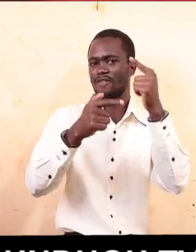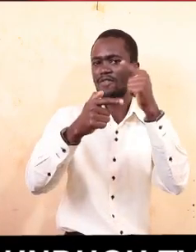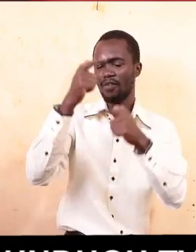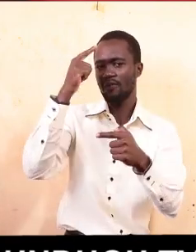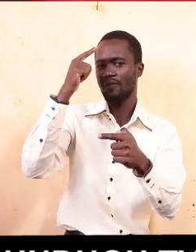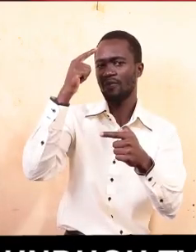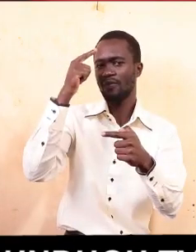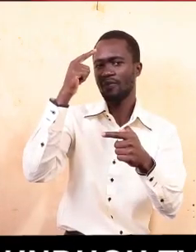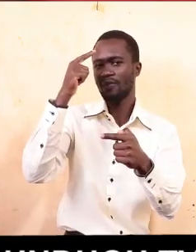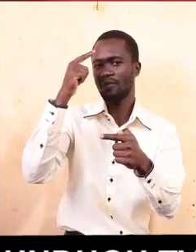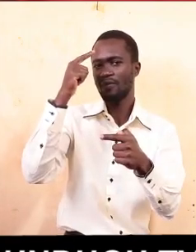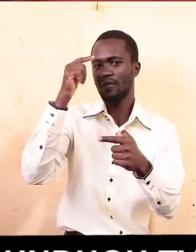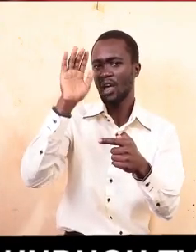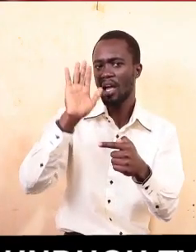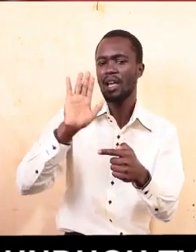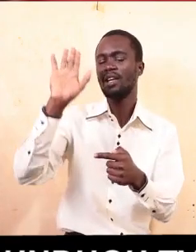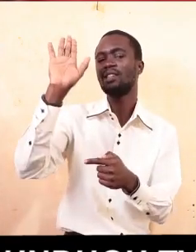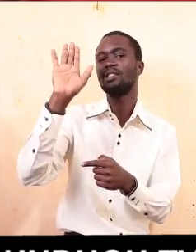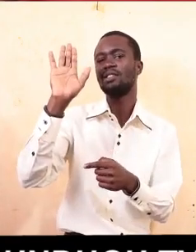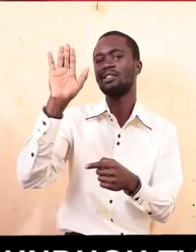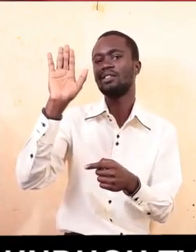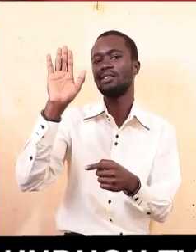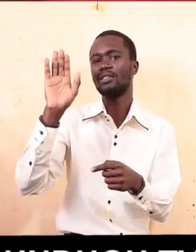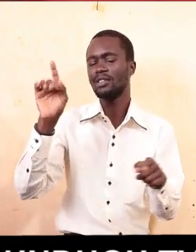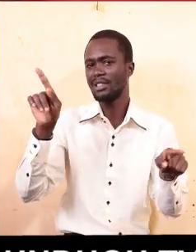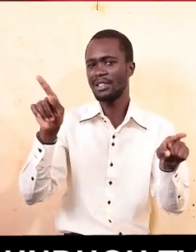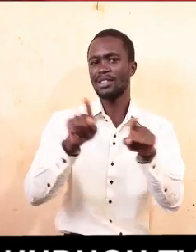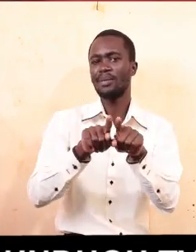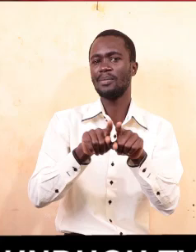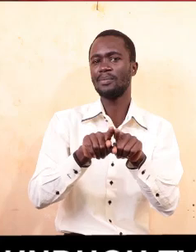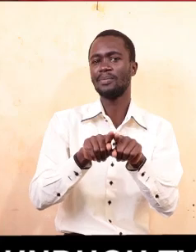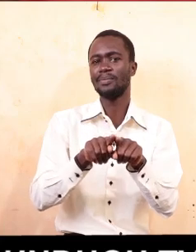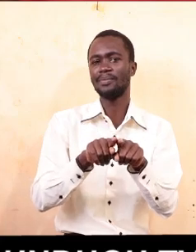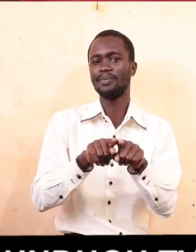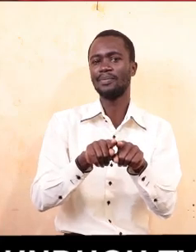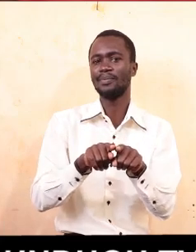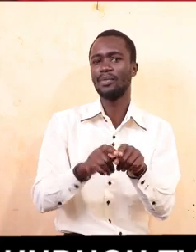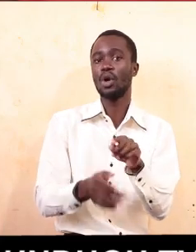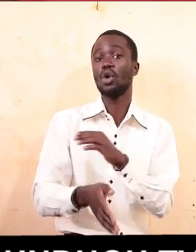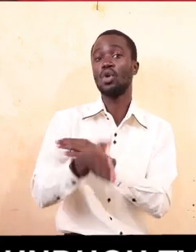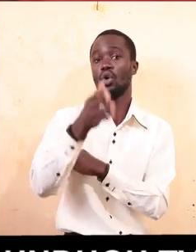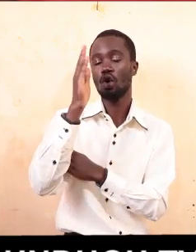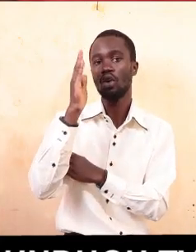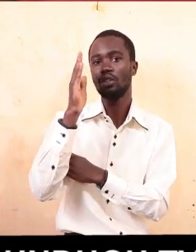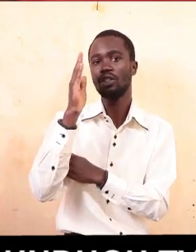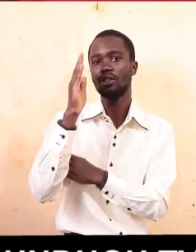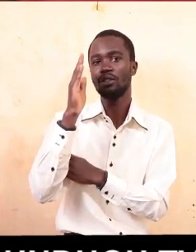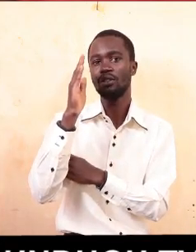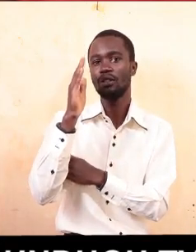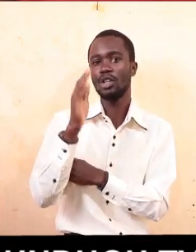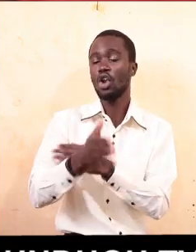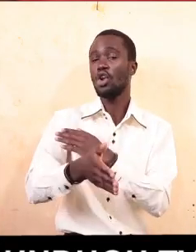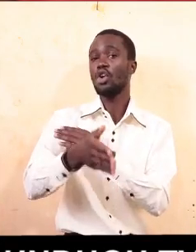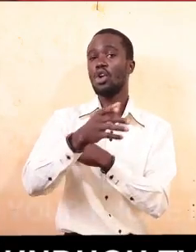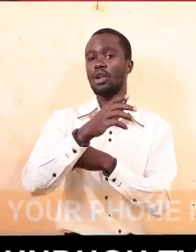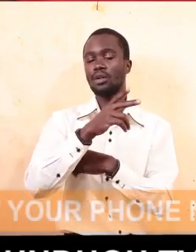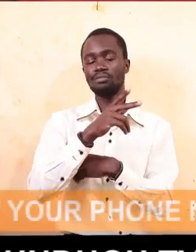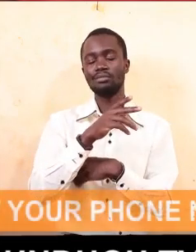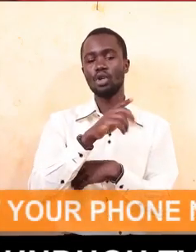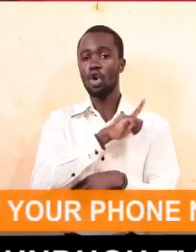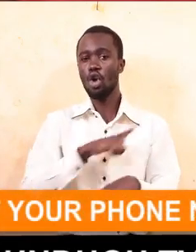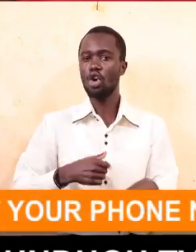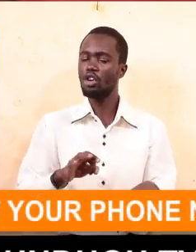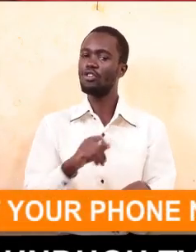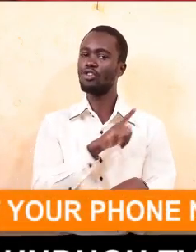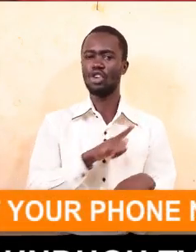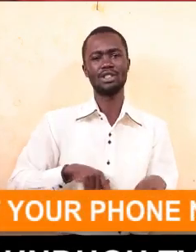ajili yake. Na tena yeye ndiye Bwana wa mabwana, na yeye ndiye